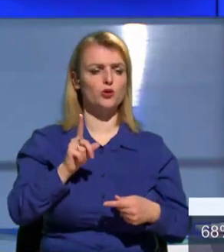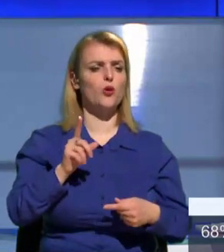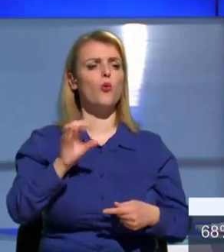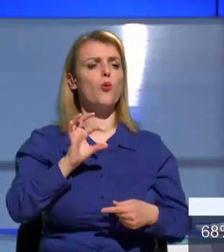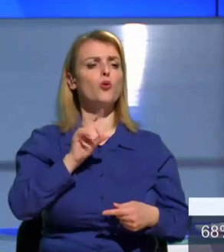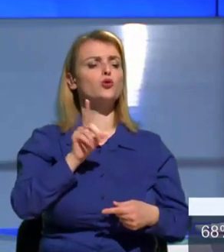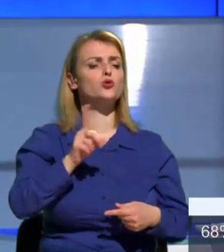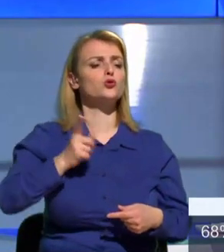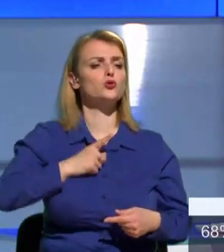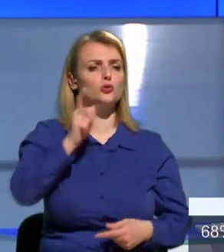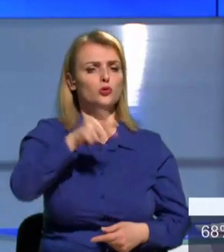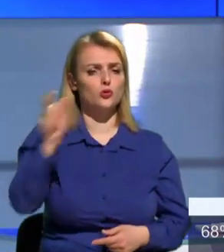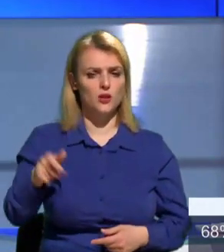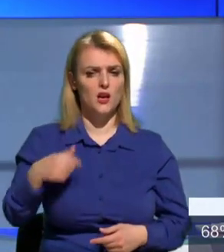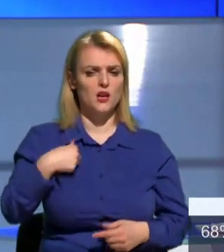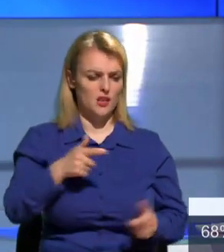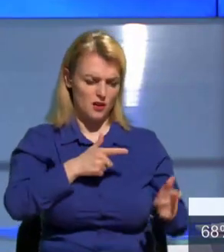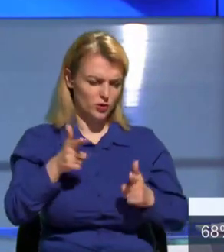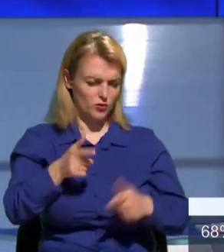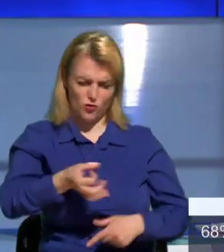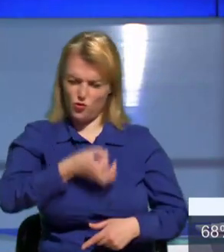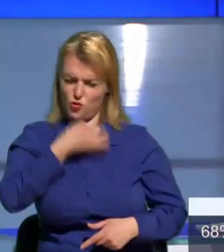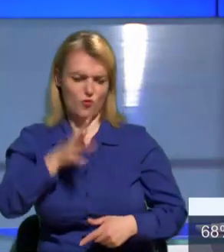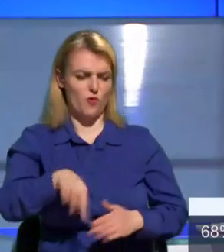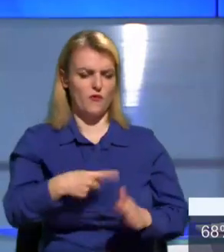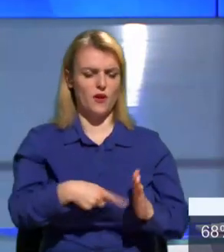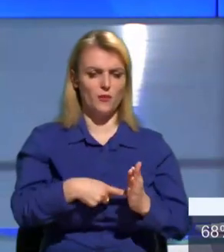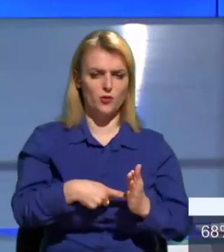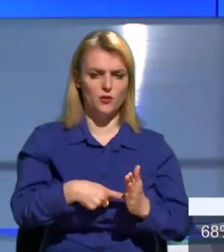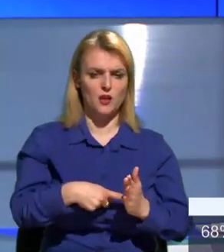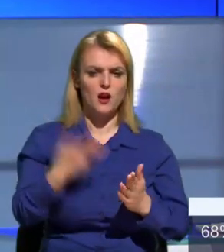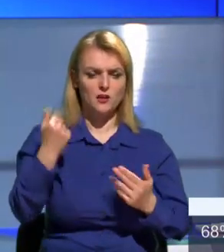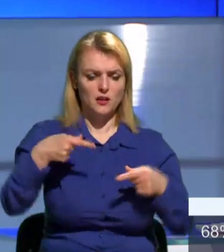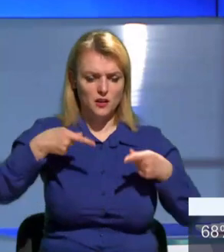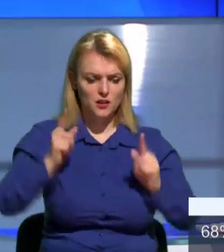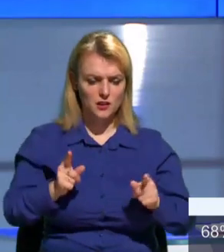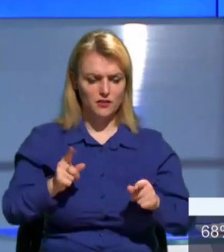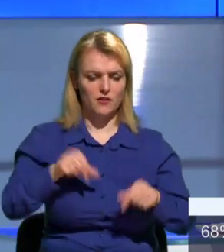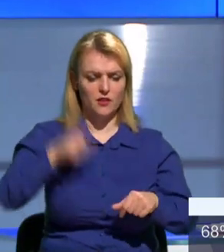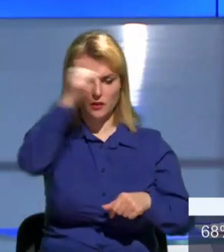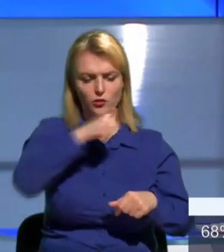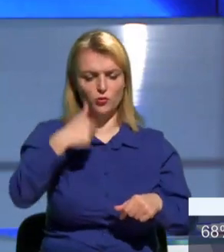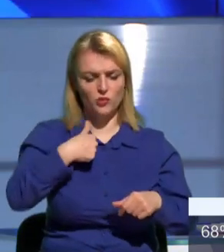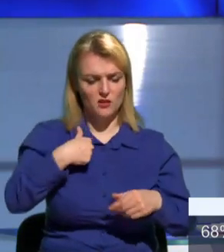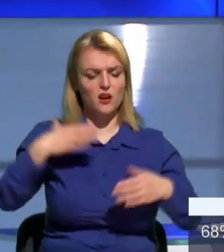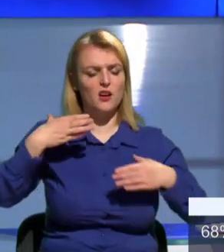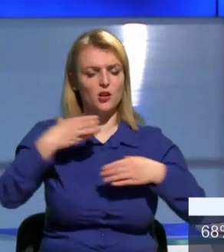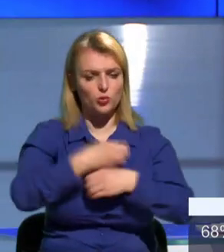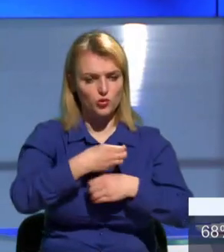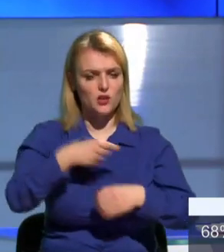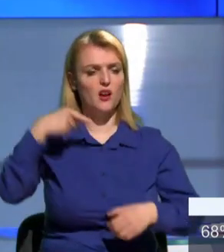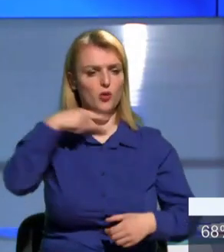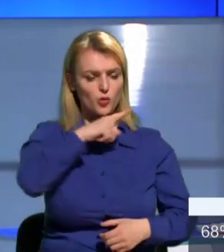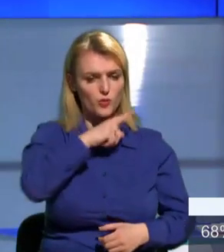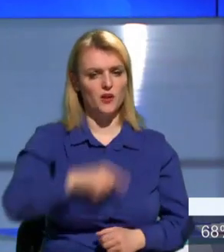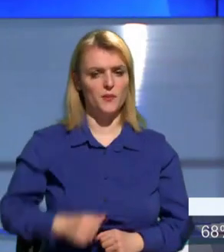la întrebări și eu sunt pregătit pentru oricare întrebare. Într-adevăr, în acest an avem o reducere a